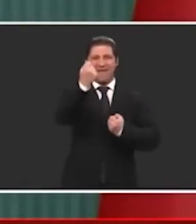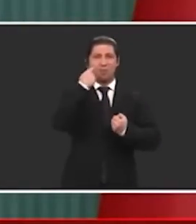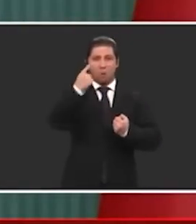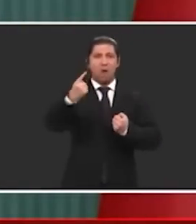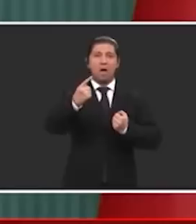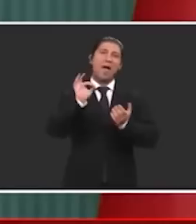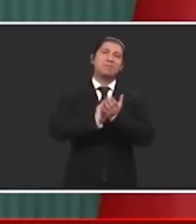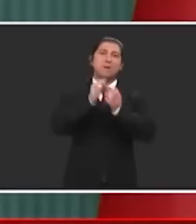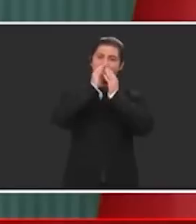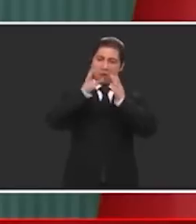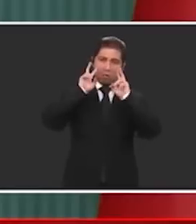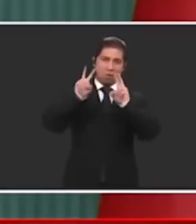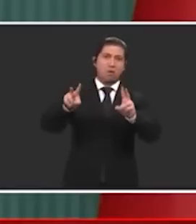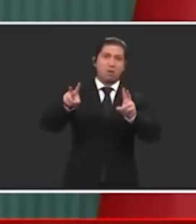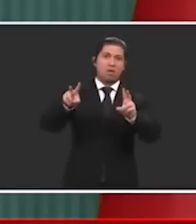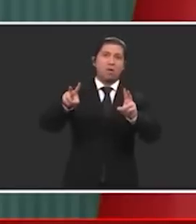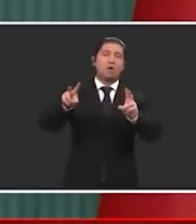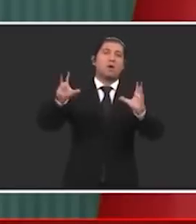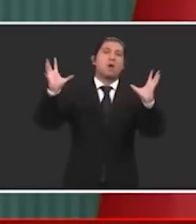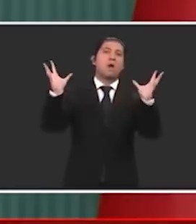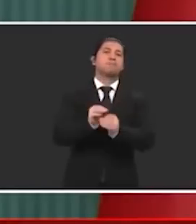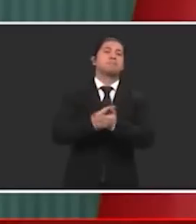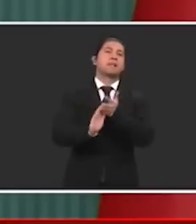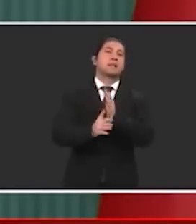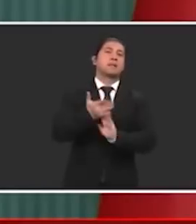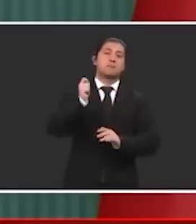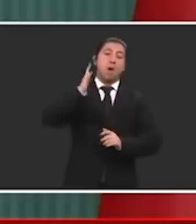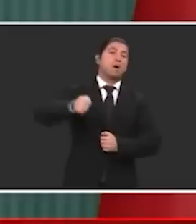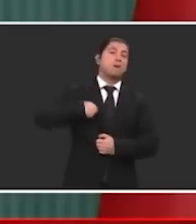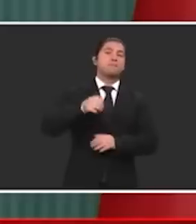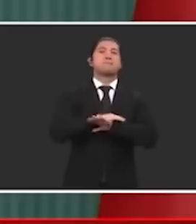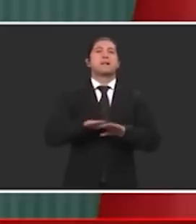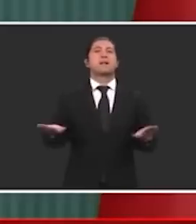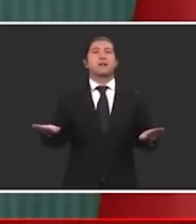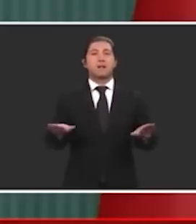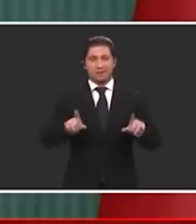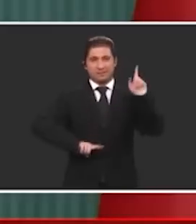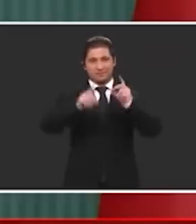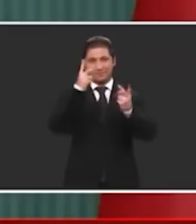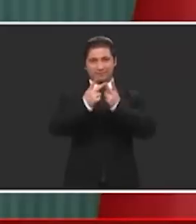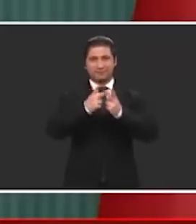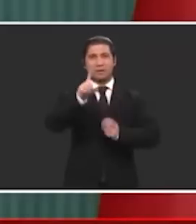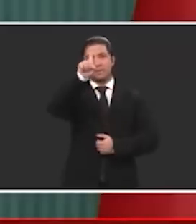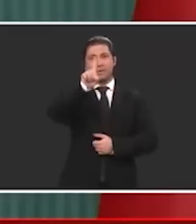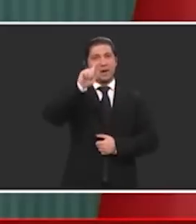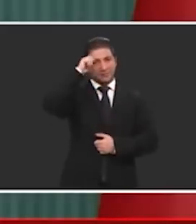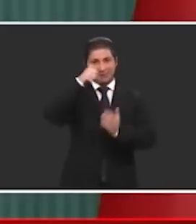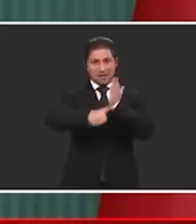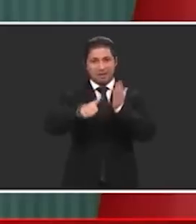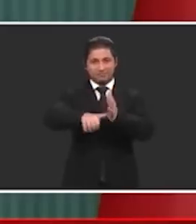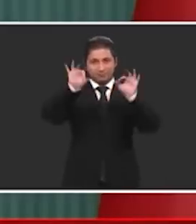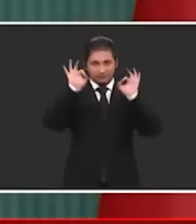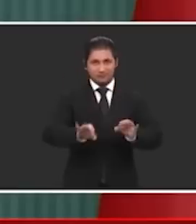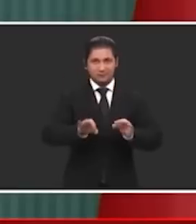balonu gördüğünüz gibi söndürdük. İlan sitelerini 1 Kasım tarihi